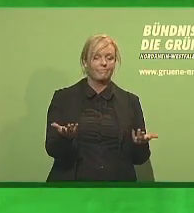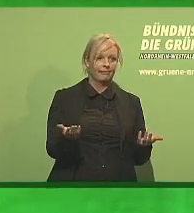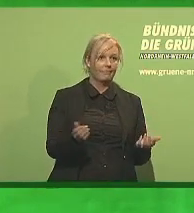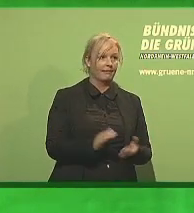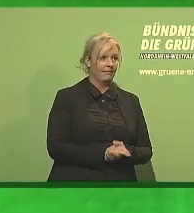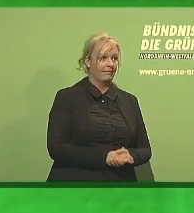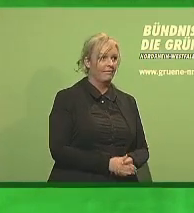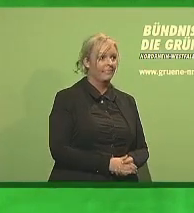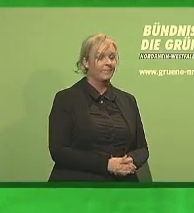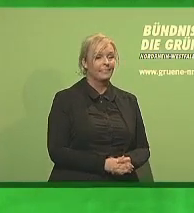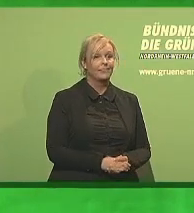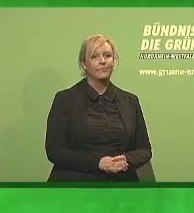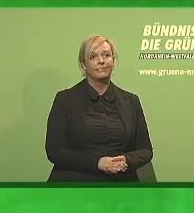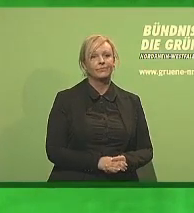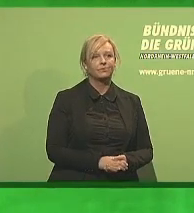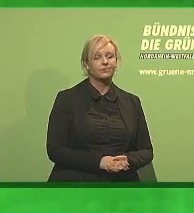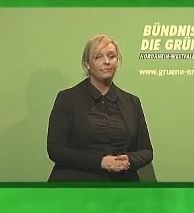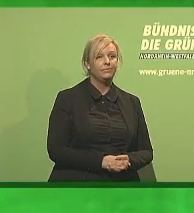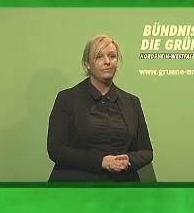Und wenn